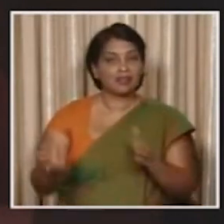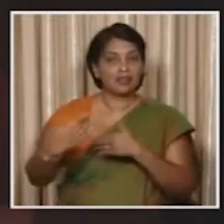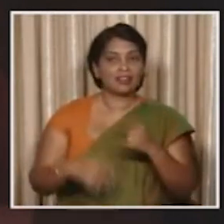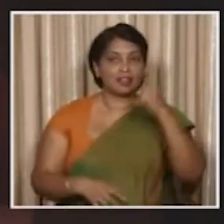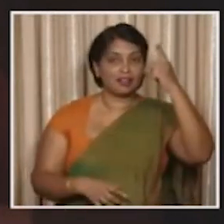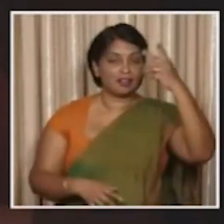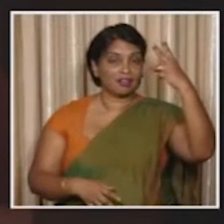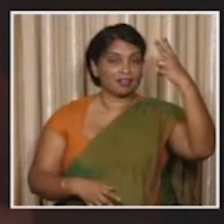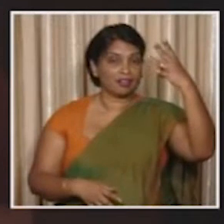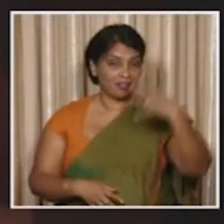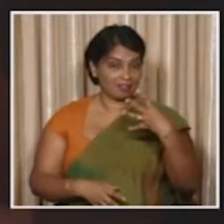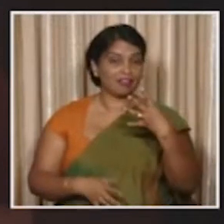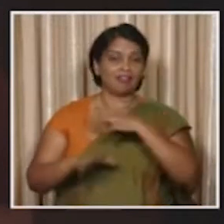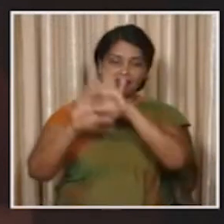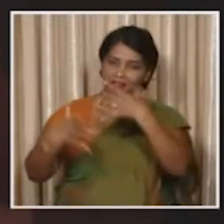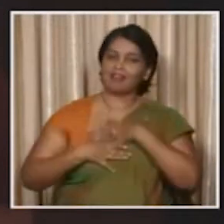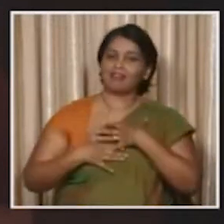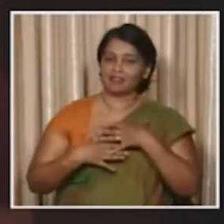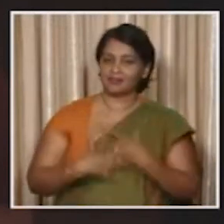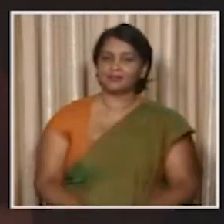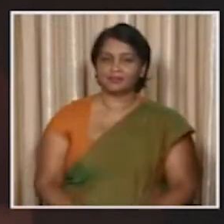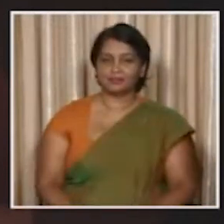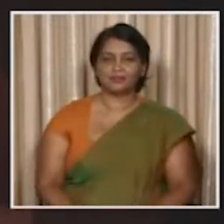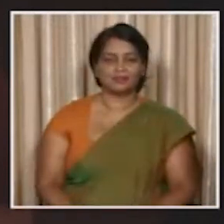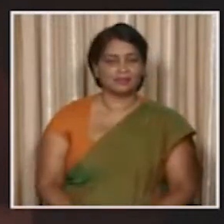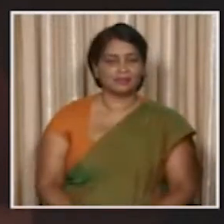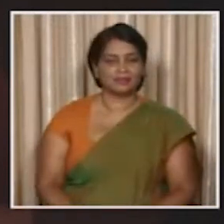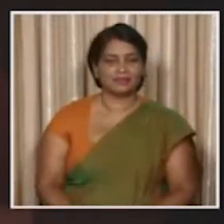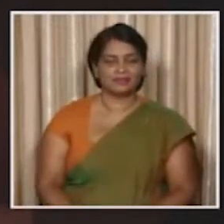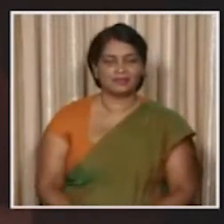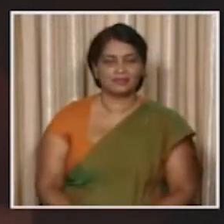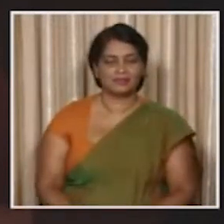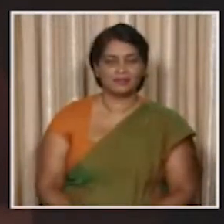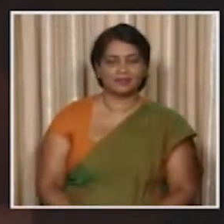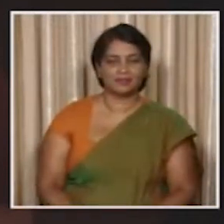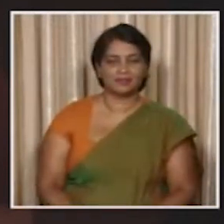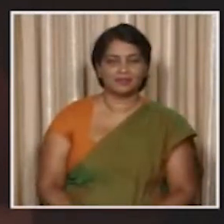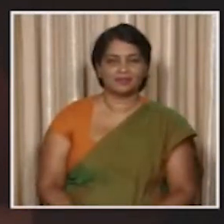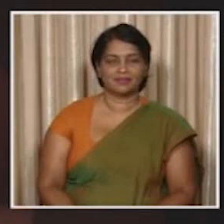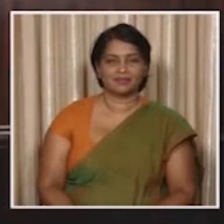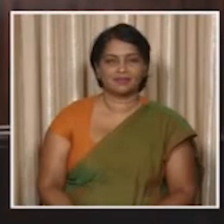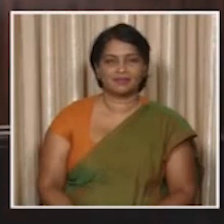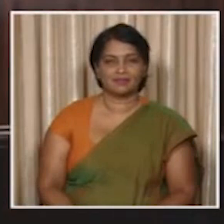කාලක් මට මේ කියන ඔක්කොම ඒක ගරු ගීතා කුමාර් සිංහ රාජමැතිතුමේ පිළිතුරු ගරු